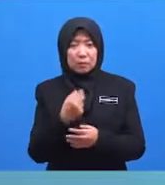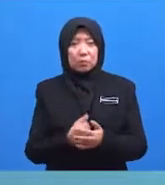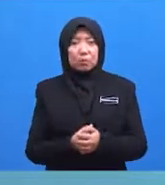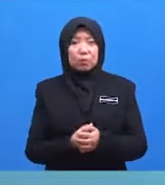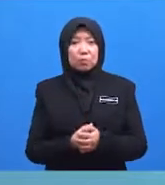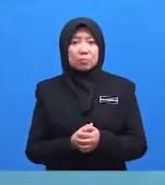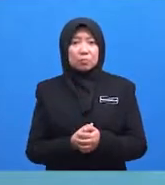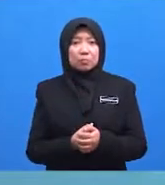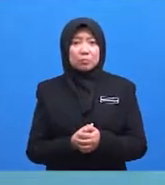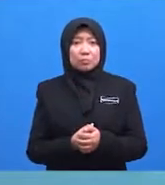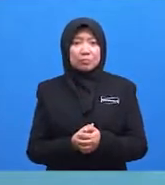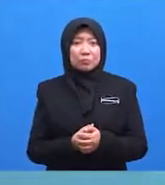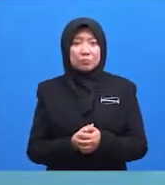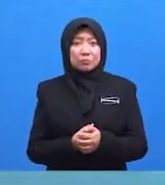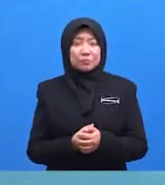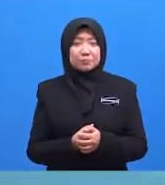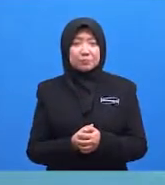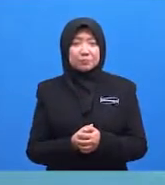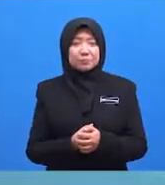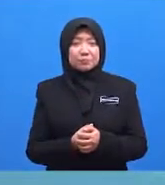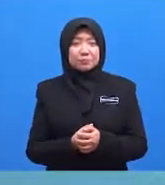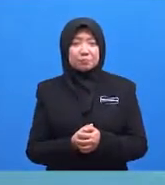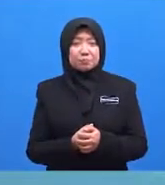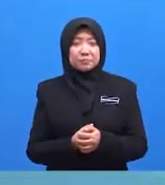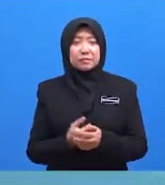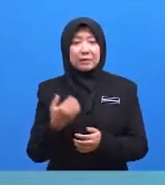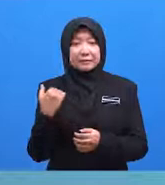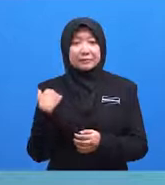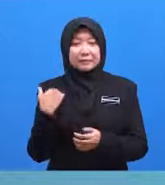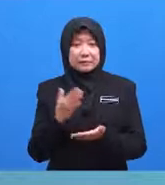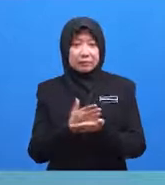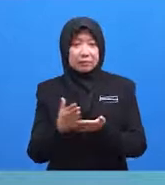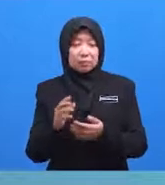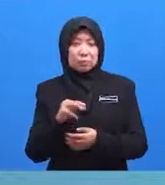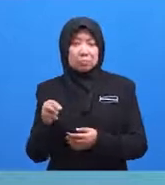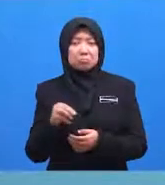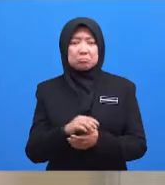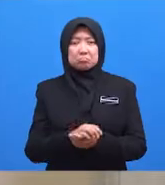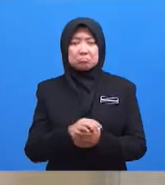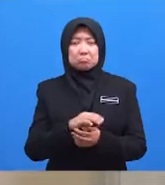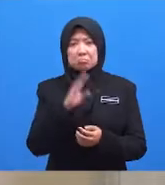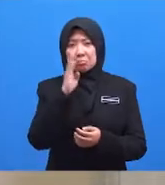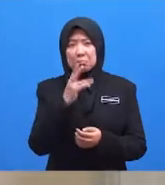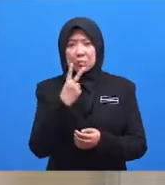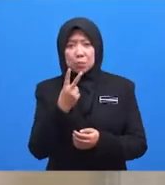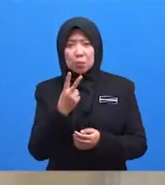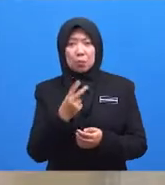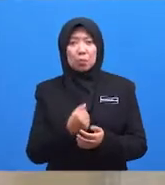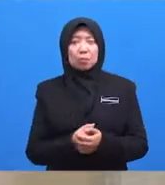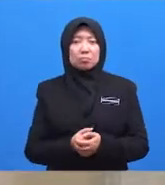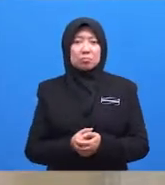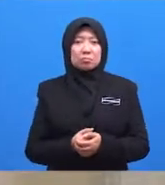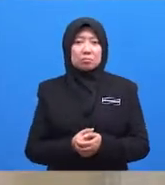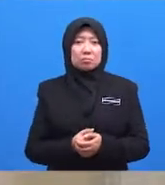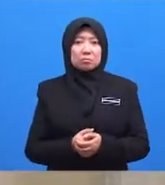pembuka selera ini? Cikgu yakin, pasti ada murid yang tidak pernah melihat hidangan pembuka selera ini.